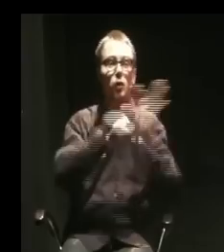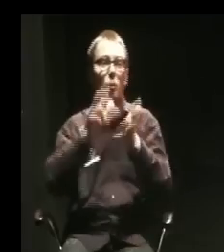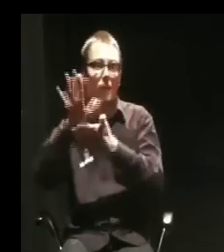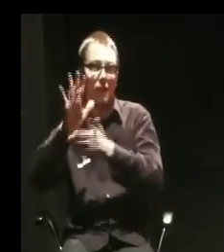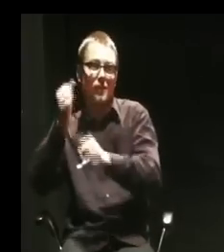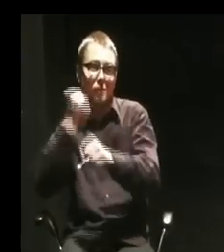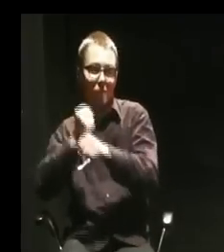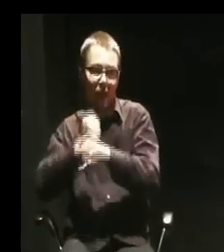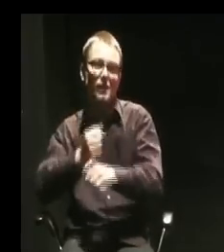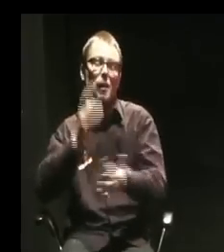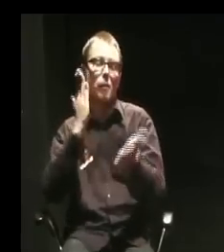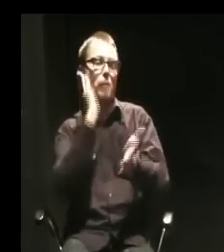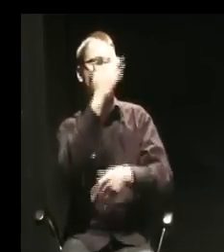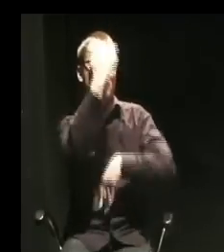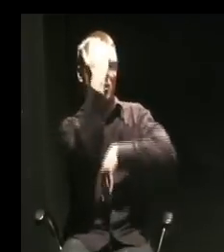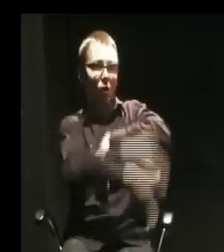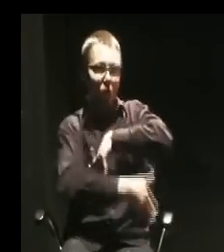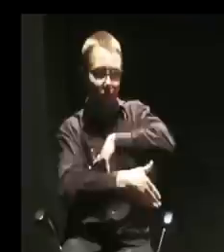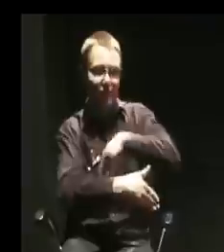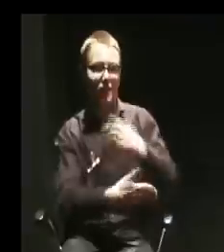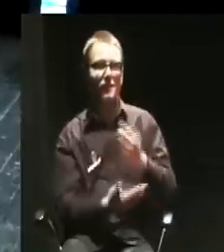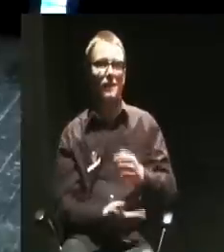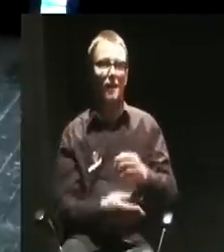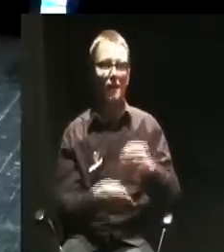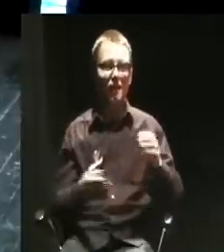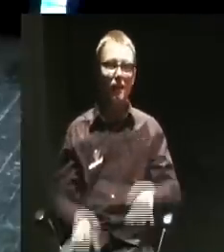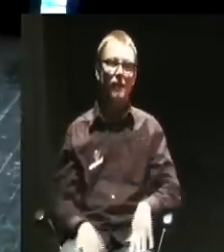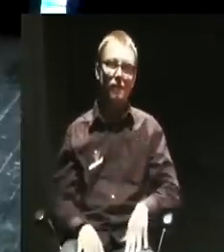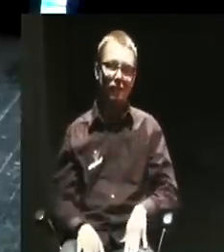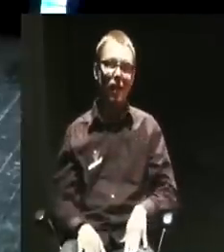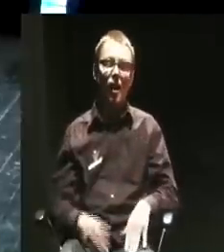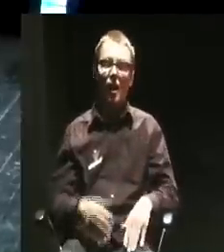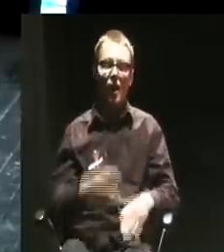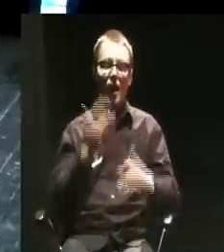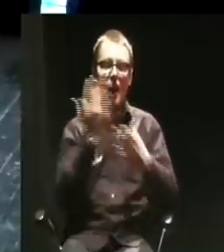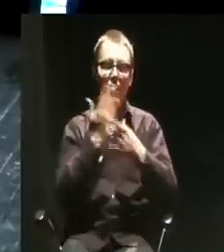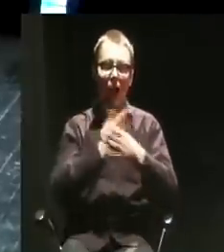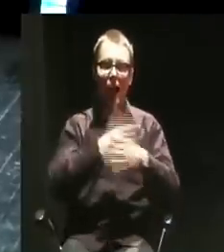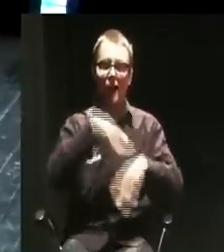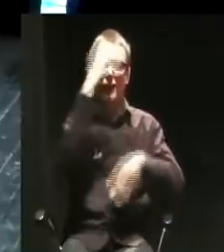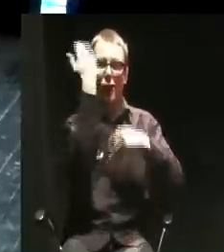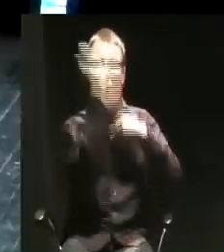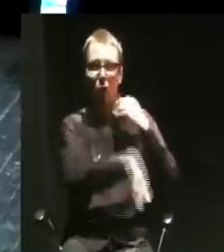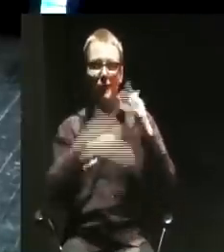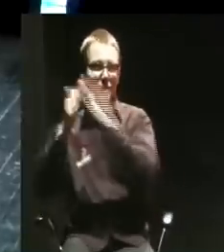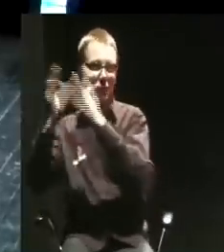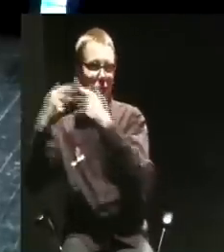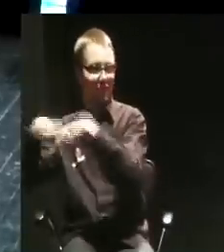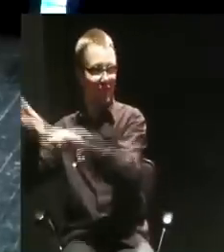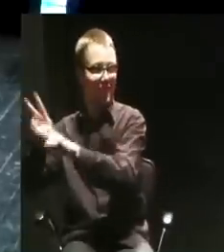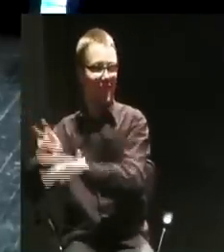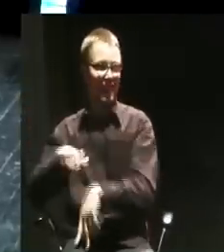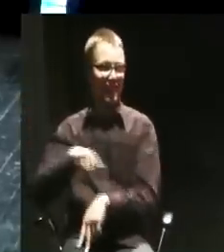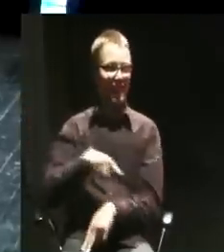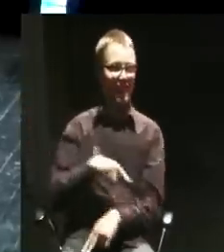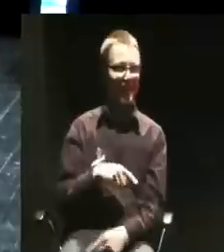zamknięty Tetris na komputerze, tak? Czy tam pasjans. O godzinie 15.30